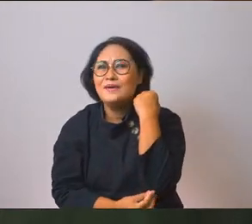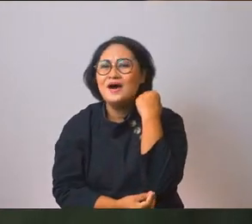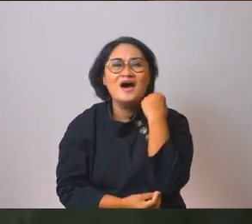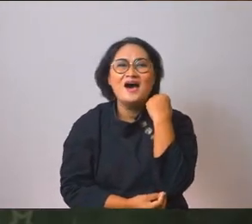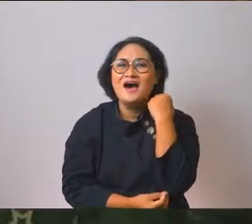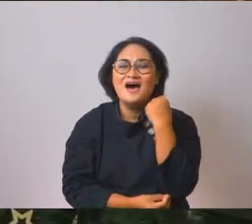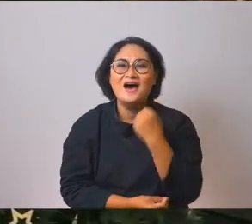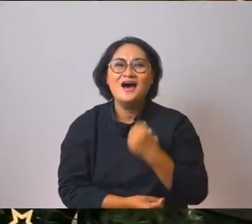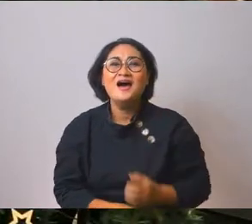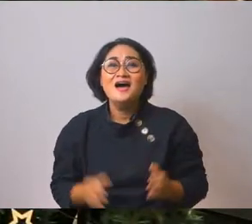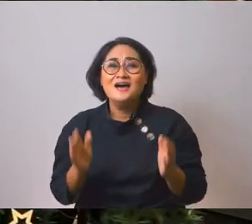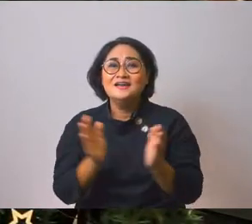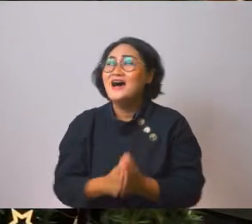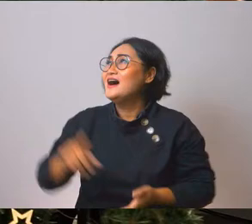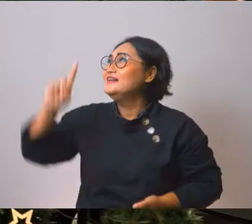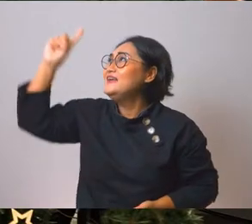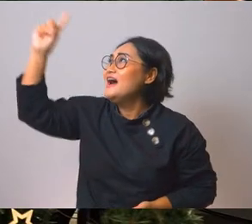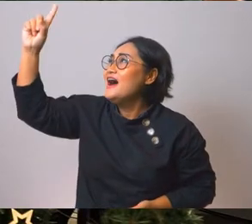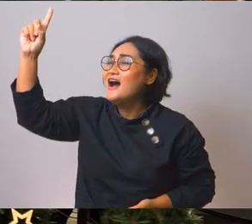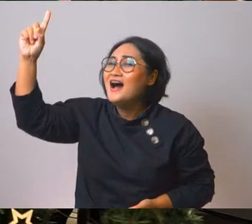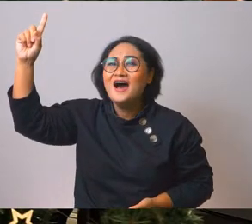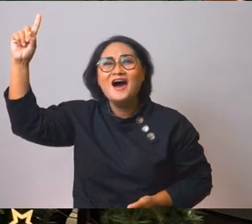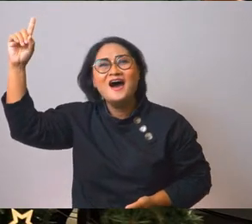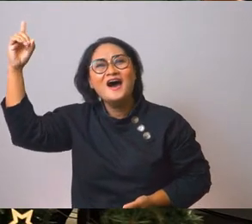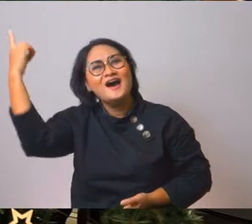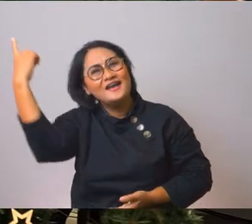Bapa. Dan dia